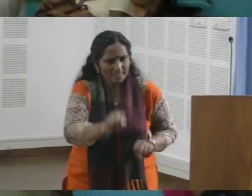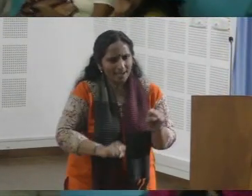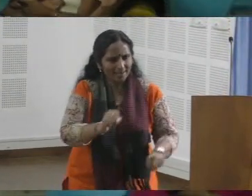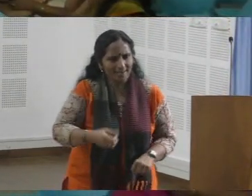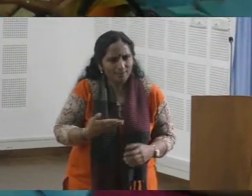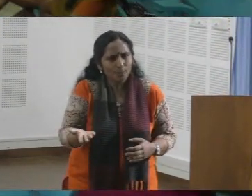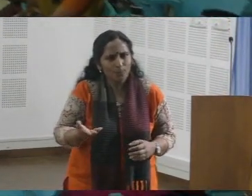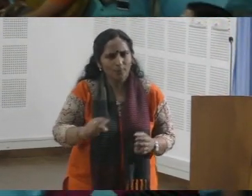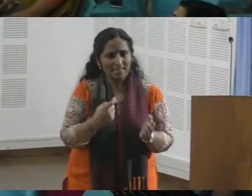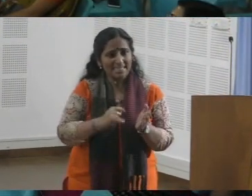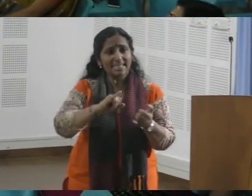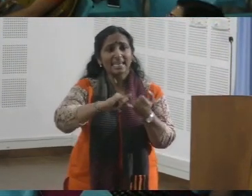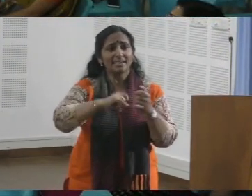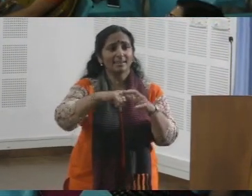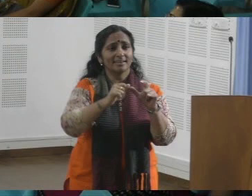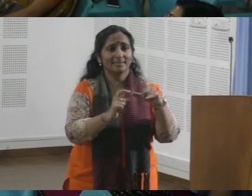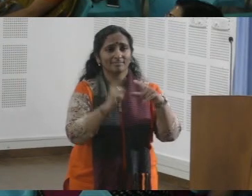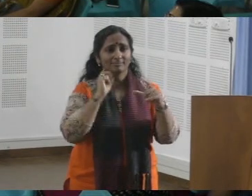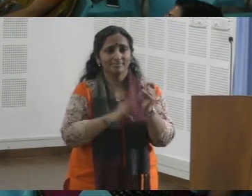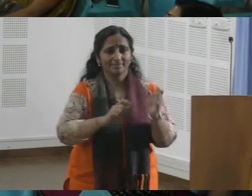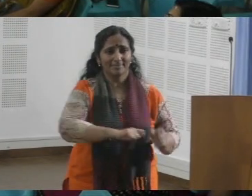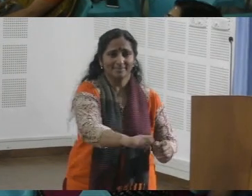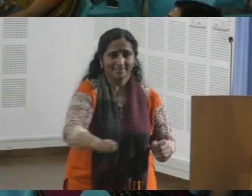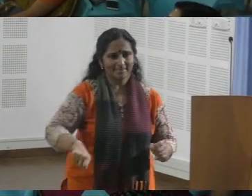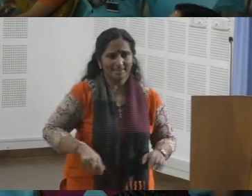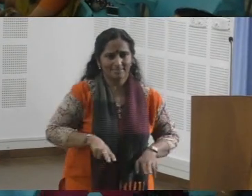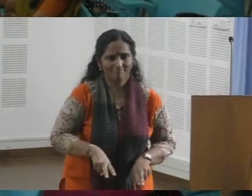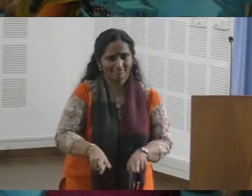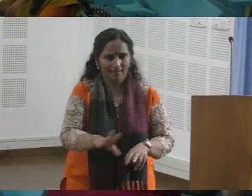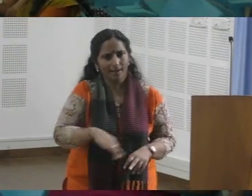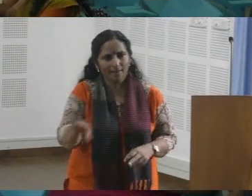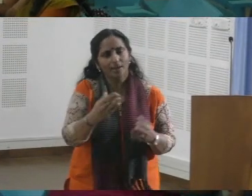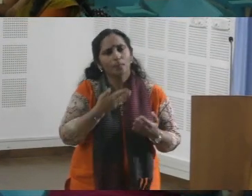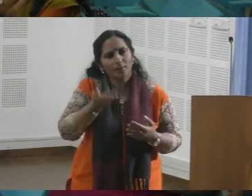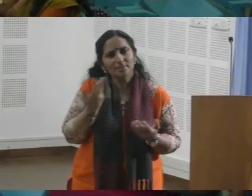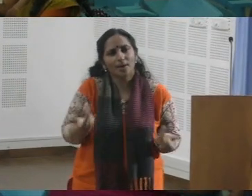സ്കേറ്റിംഗ് പഠിപ്പിച്ചത് എല്ലാം ഞങ്ങൾ തന്നെയാ. വീട്ടിൽ തന്നെയാ പഠിപ്പിച്ചേ.